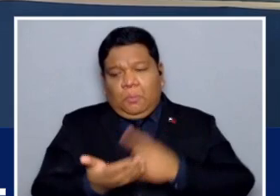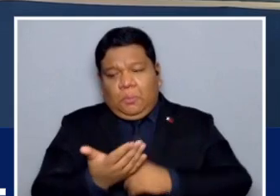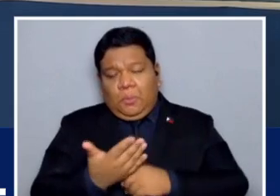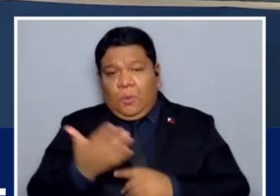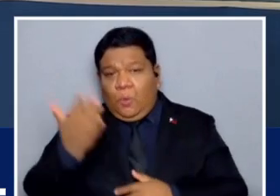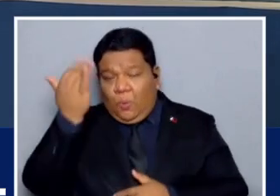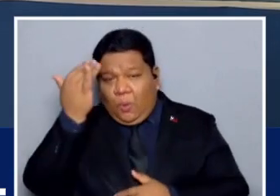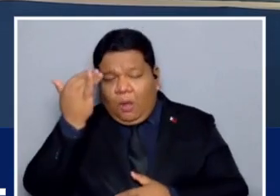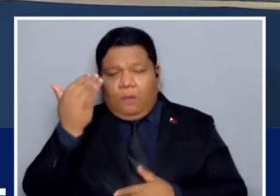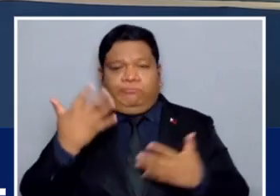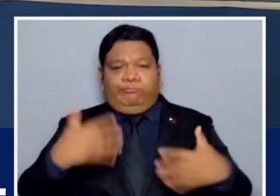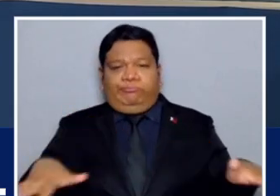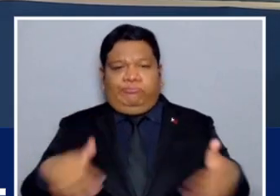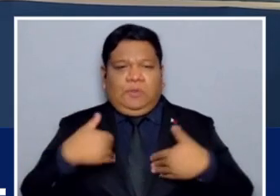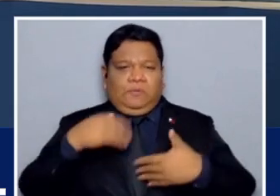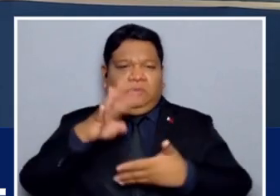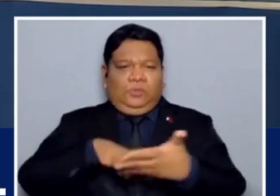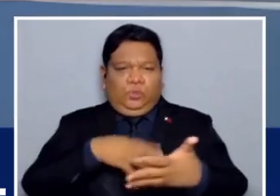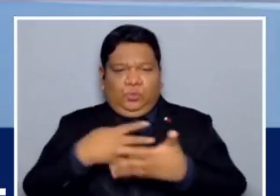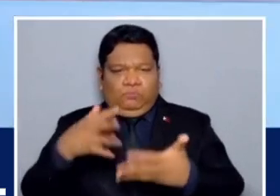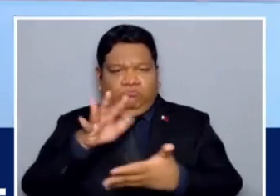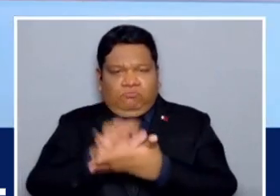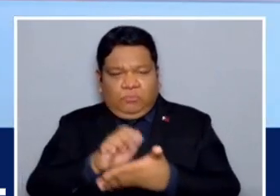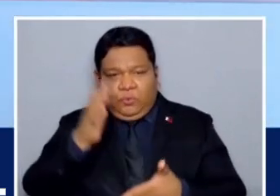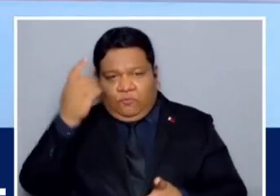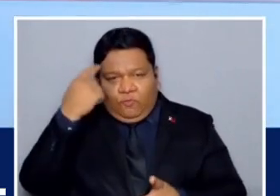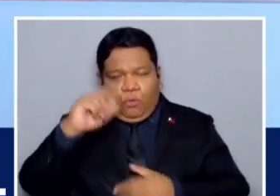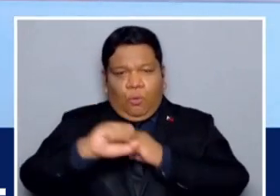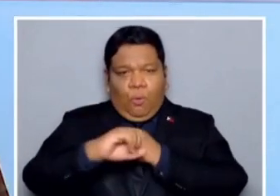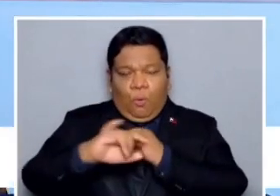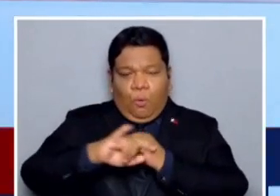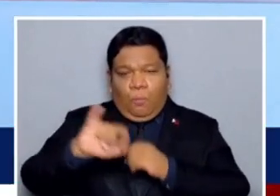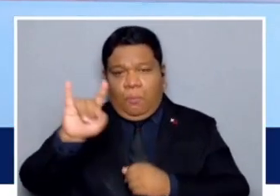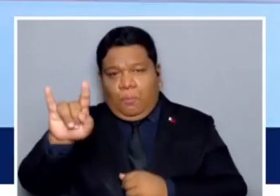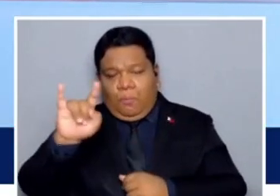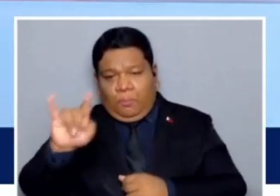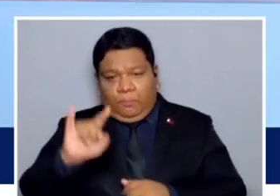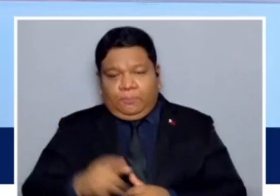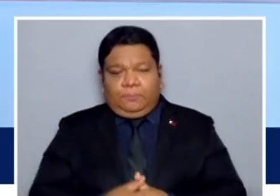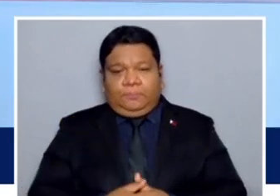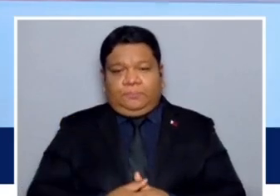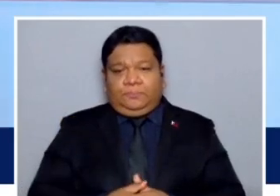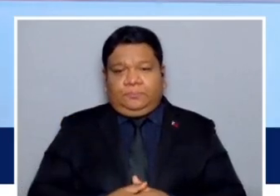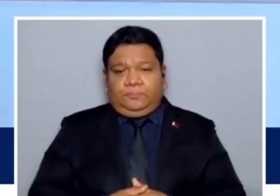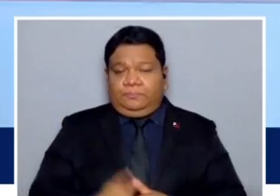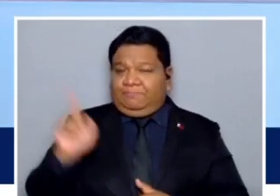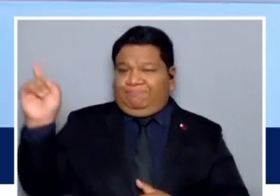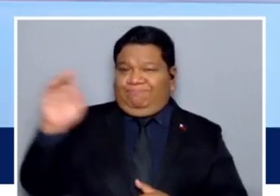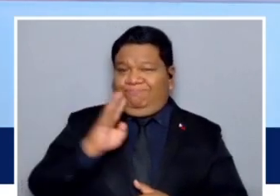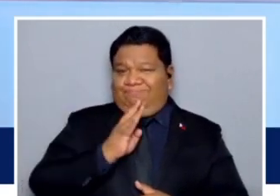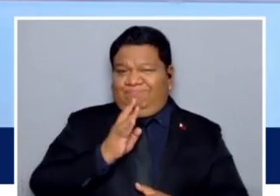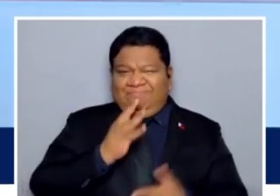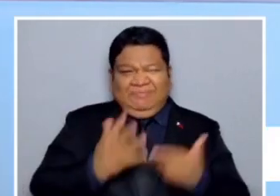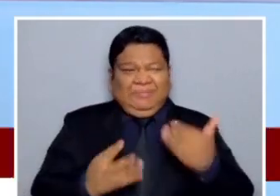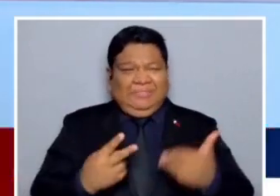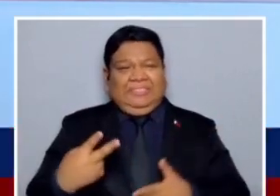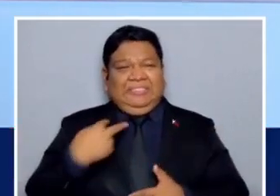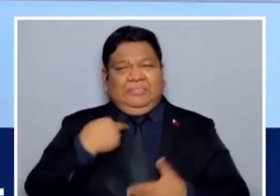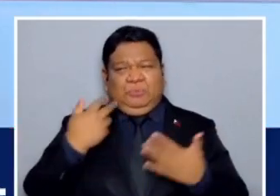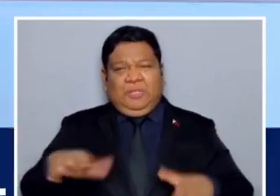nila sa nalalabing araw ng kampanya. We cannot make those adjustments anymore kasi nakakasan na yung ewan. Yung